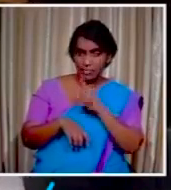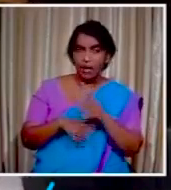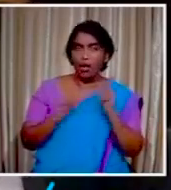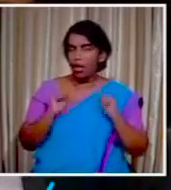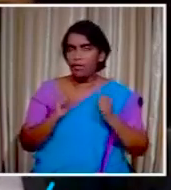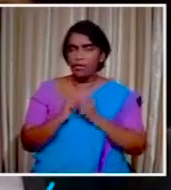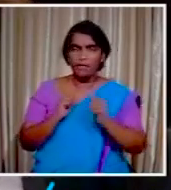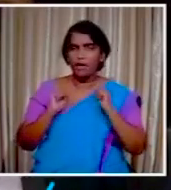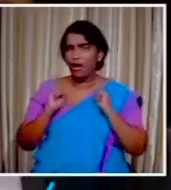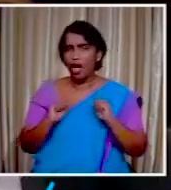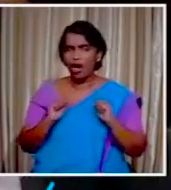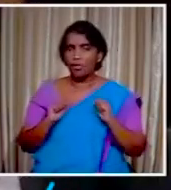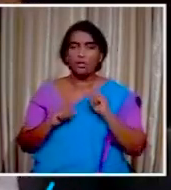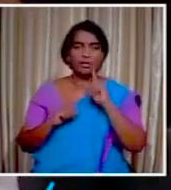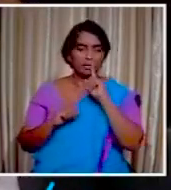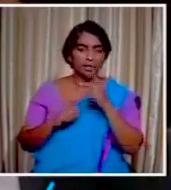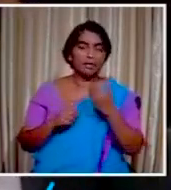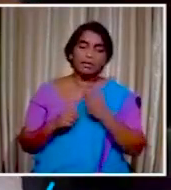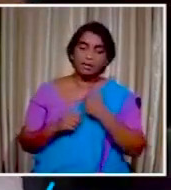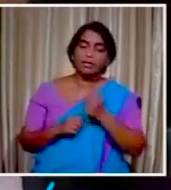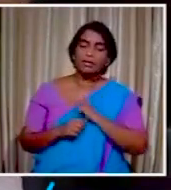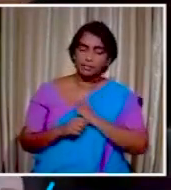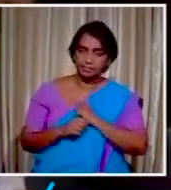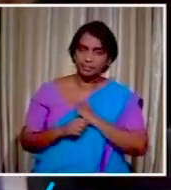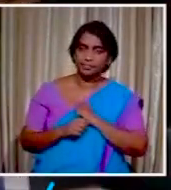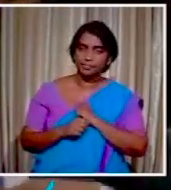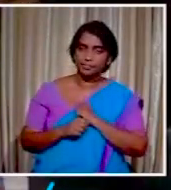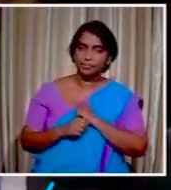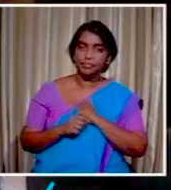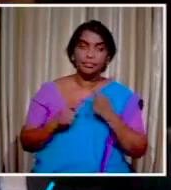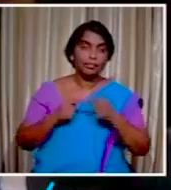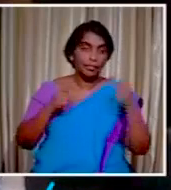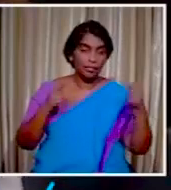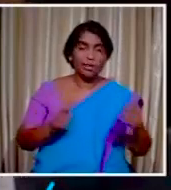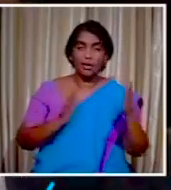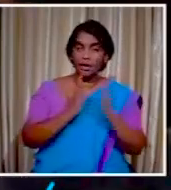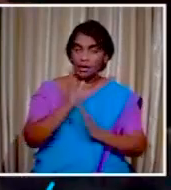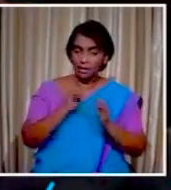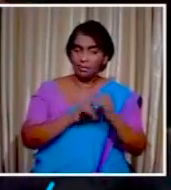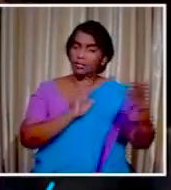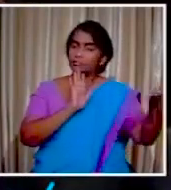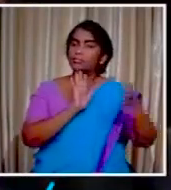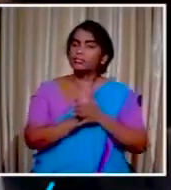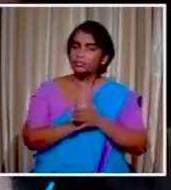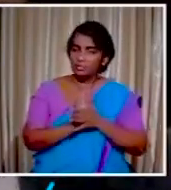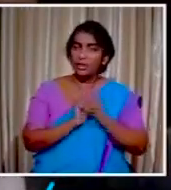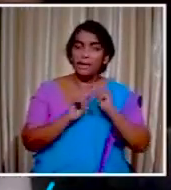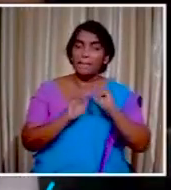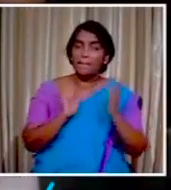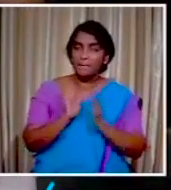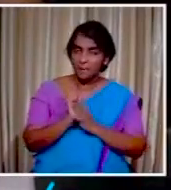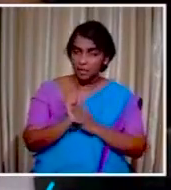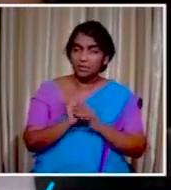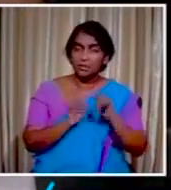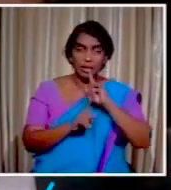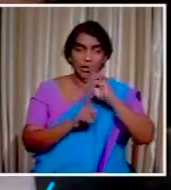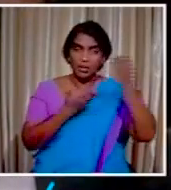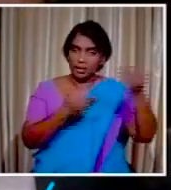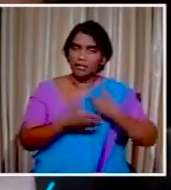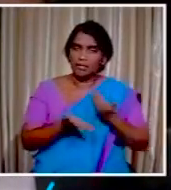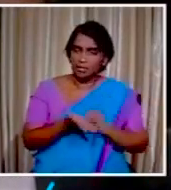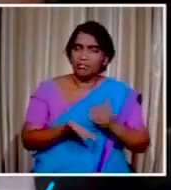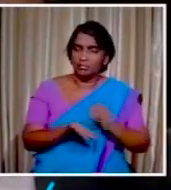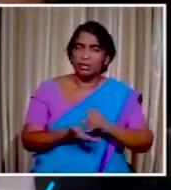මේ කටයුතු කරේ කියලා අහනවා. මම කැමති විපක්ෂයේ ඉන්න මන්ත්‍රීවරුත් දායක වෙනවා නම් අග්‍රාමාත්‍යතුමත් ආරාධනා කරා විවිධ